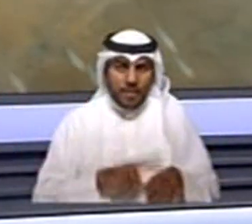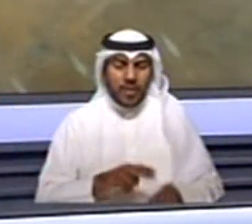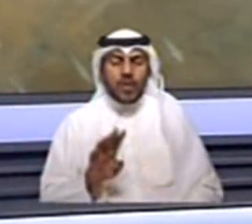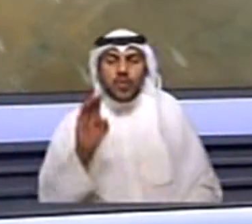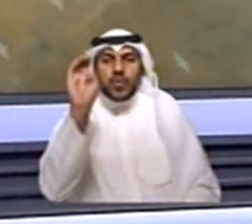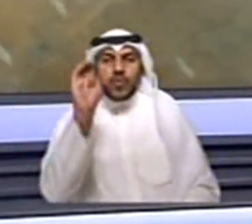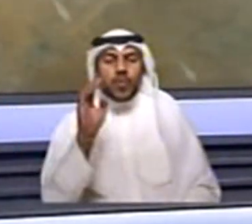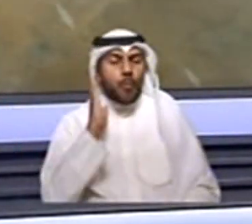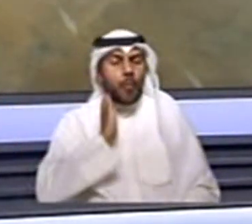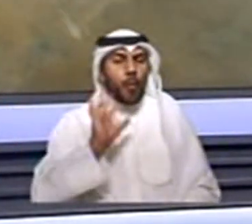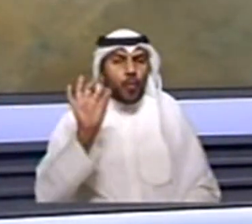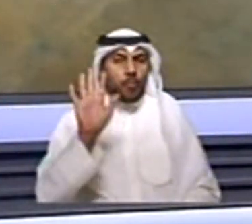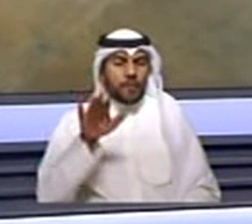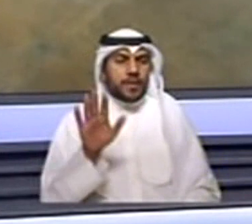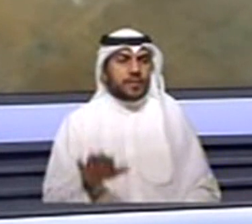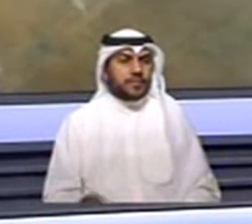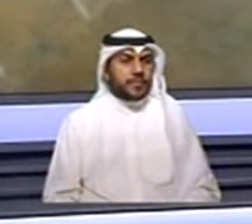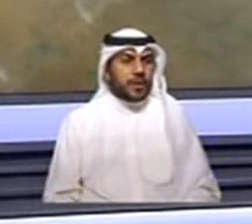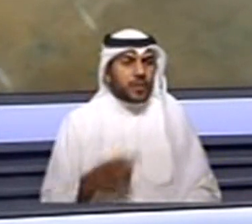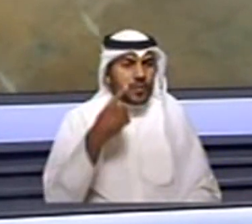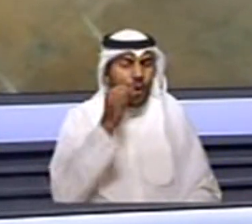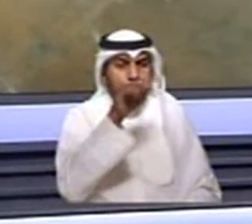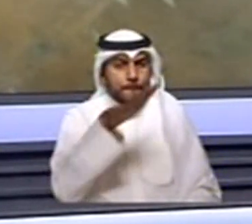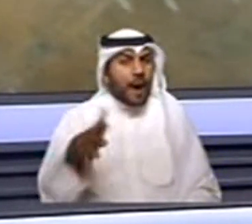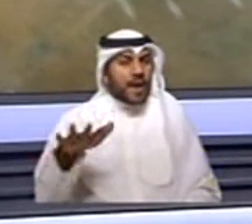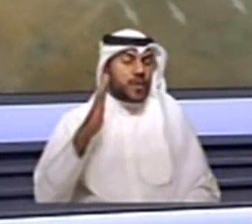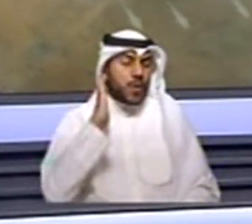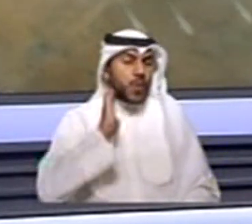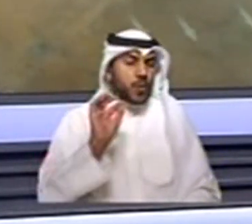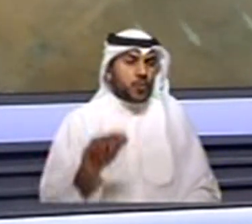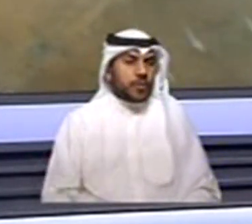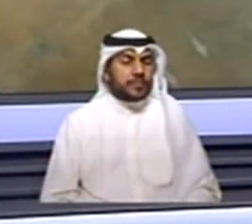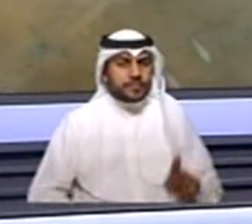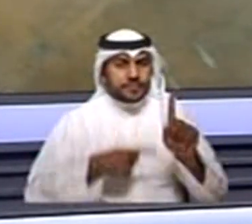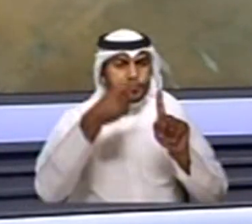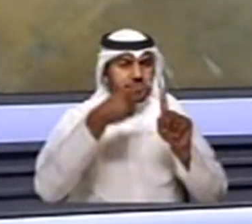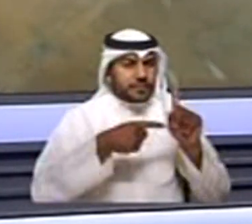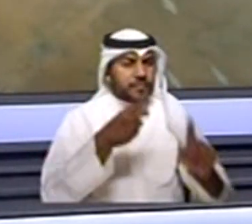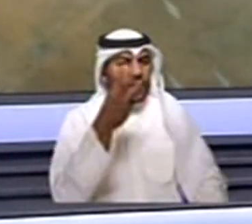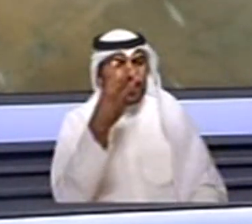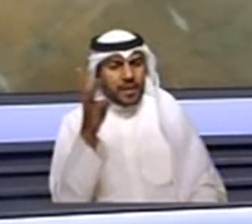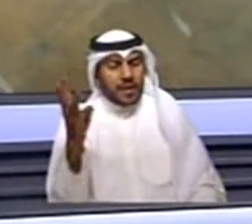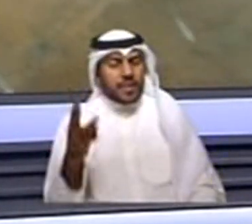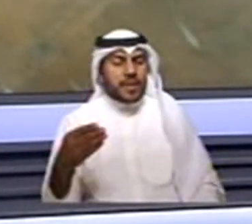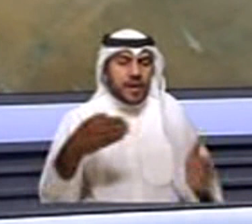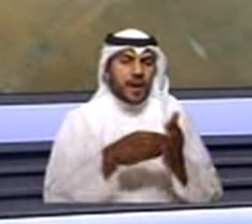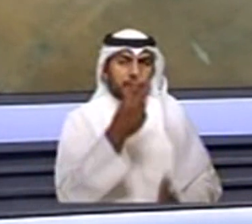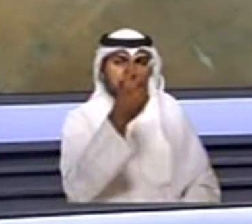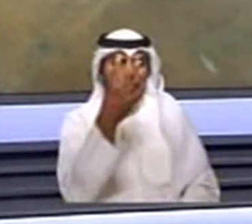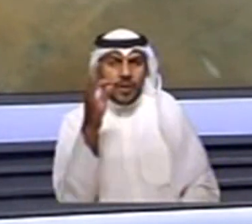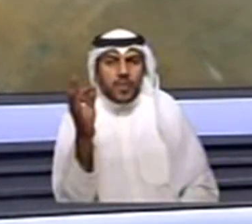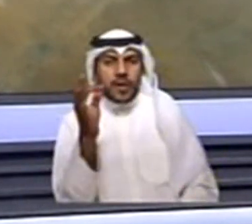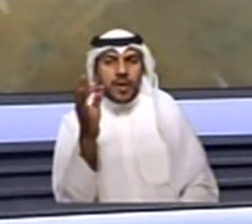والآخر، والإحساس بالرطوبة راح يكون ملحوظ أكثر على المناطق الساحلية، درجات الحرارة تتراوح ما بين 30 إلى 32 كيلومتر